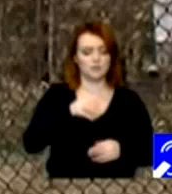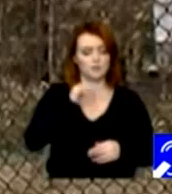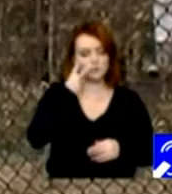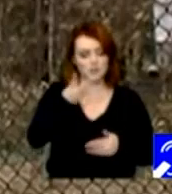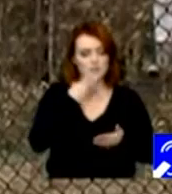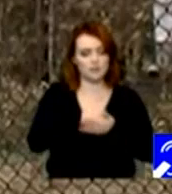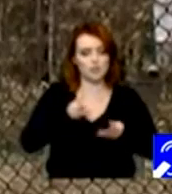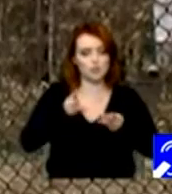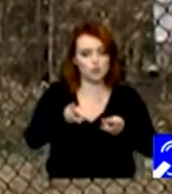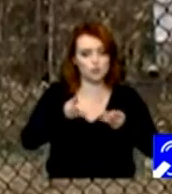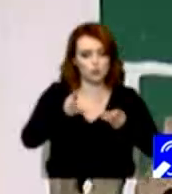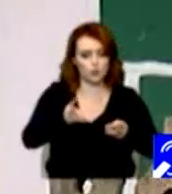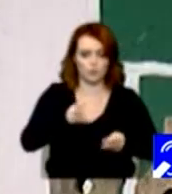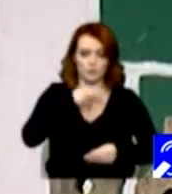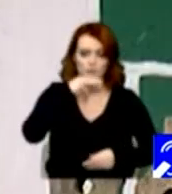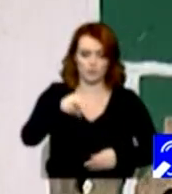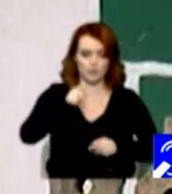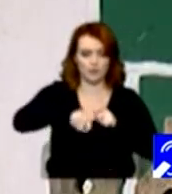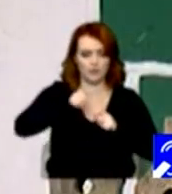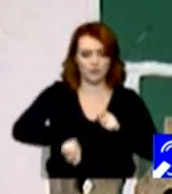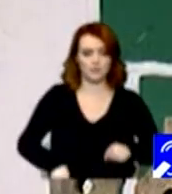instalațiilor de încălzit locuințele